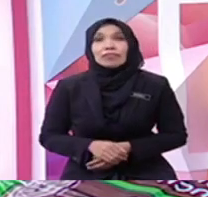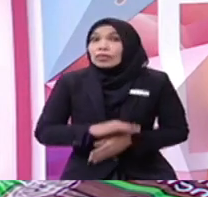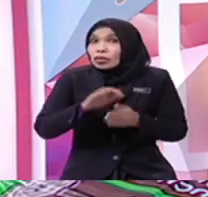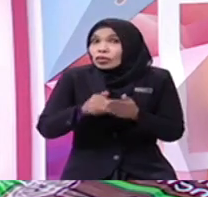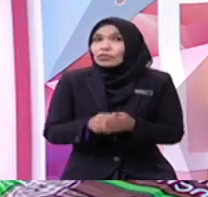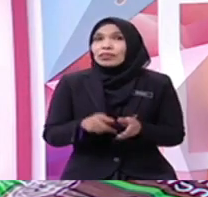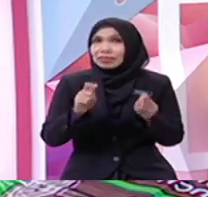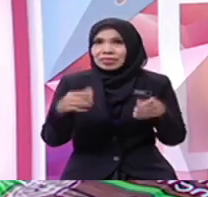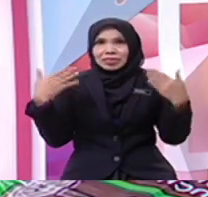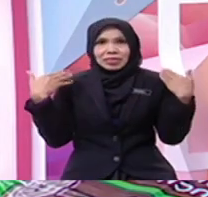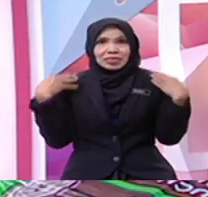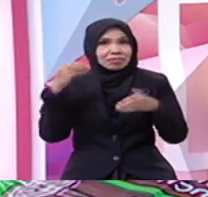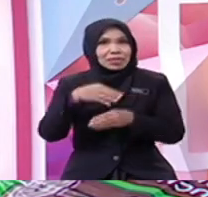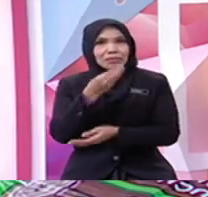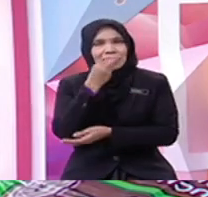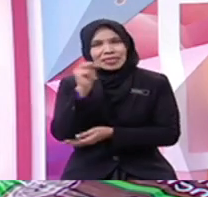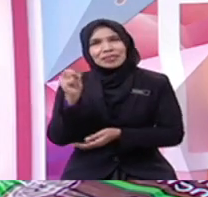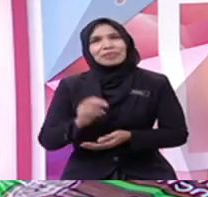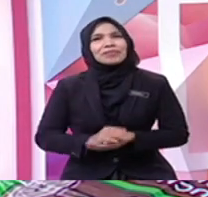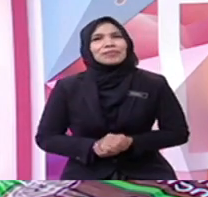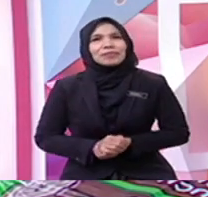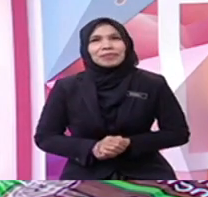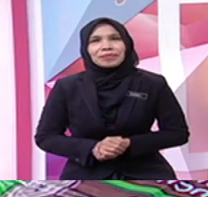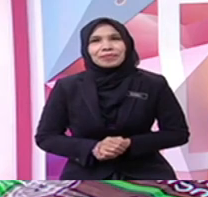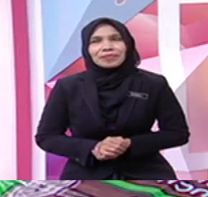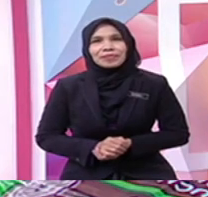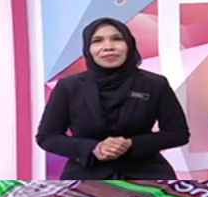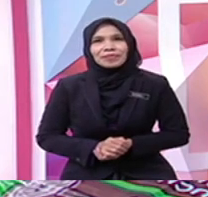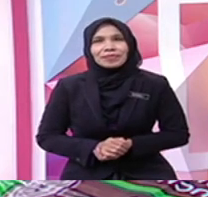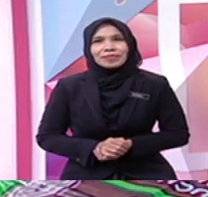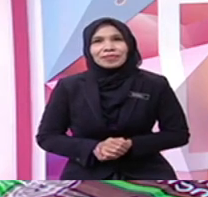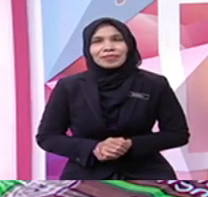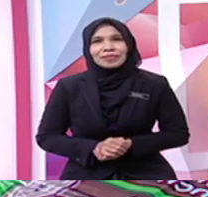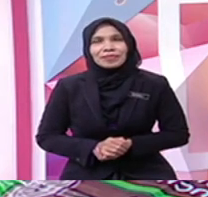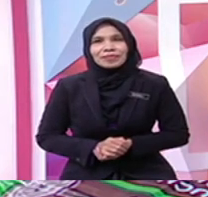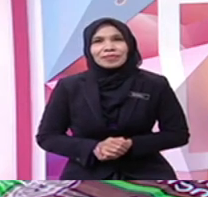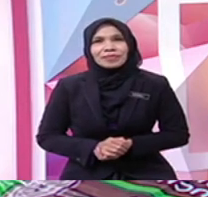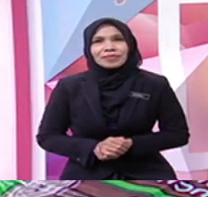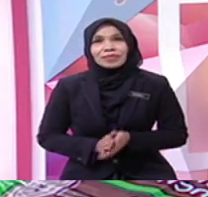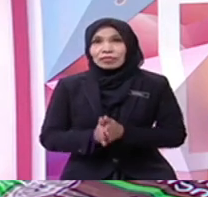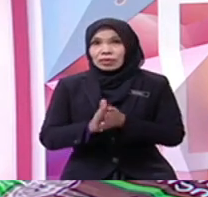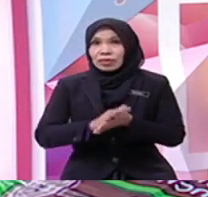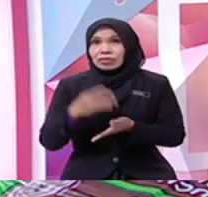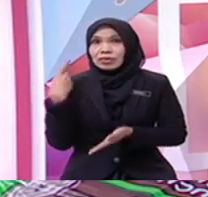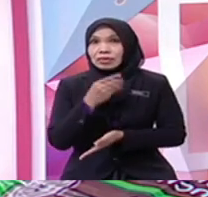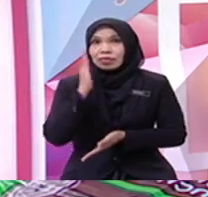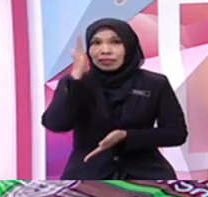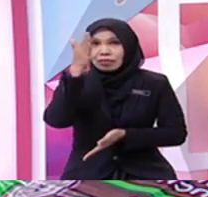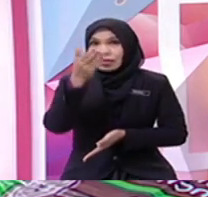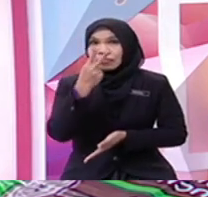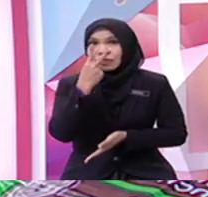persatu ini dan lepas ini kita aja makanya berkhasiat Nah jadi kita akan tengok dulu